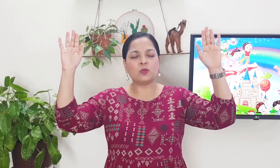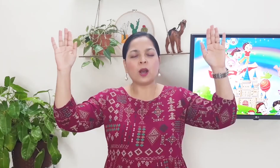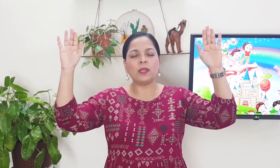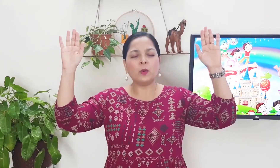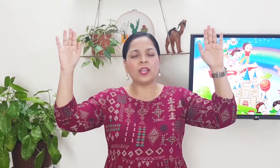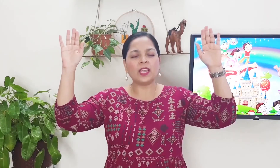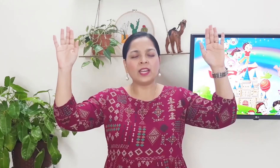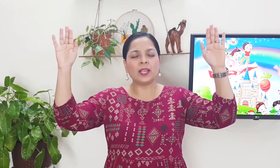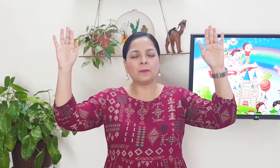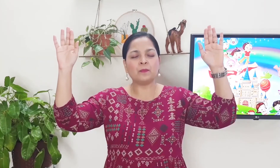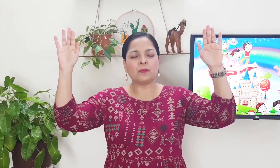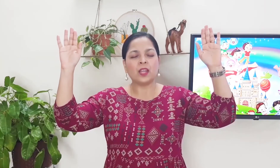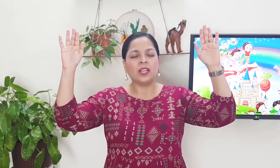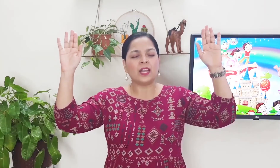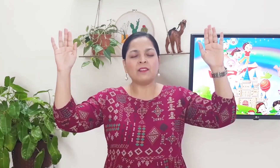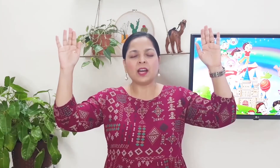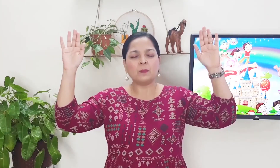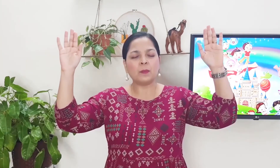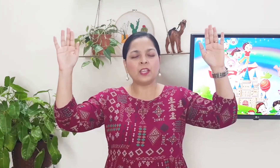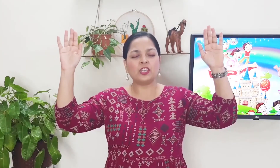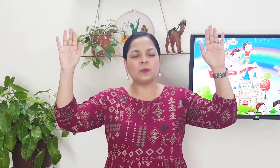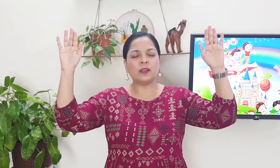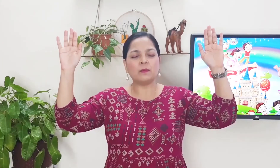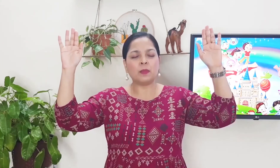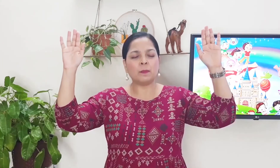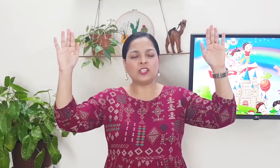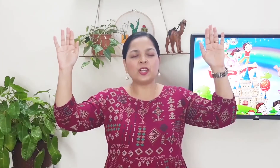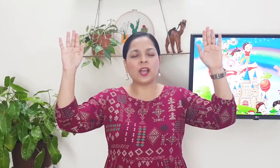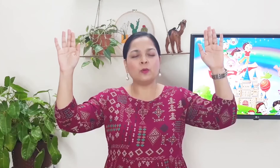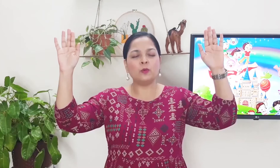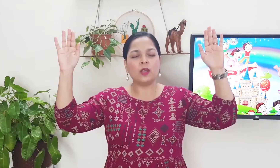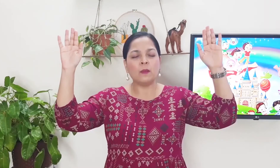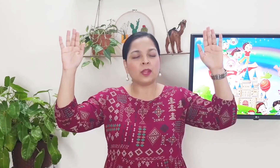अपना स्वामी होने के लिए। धन्यवाद परमेश्वर, मैं